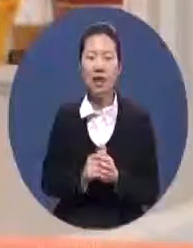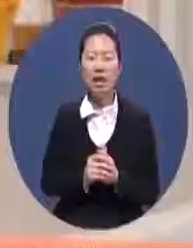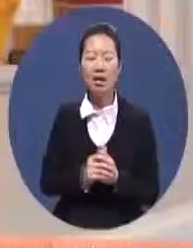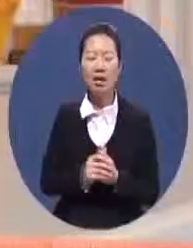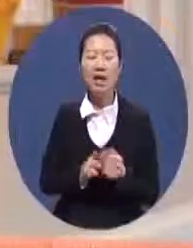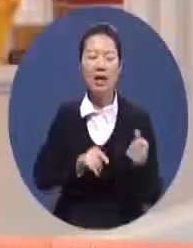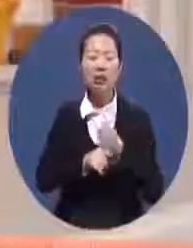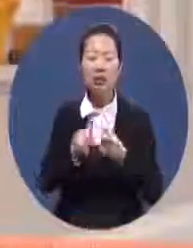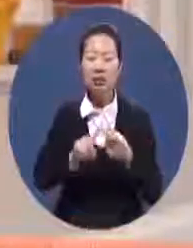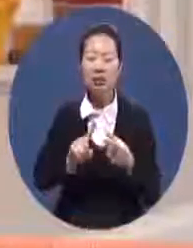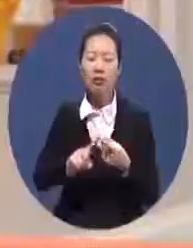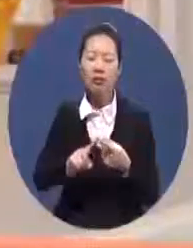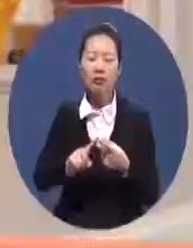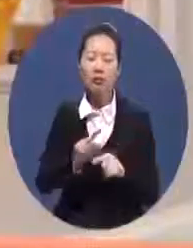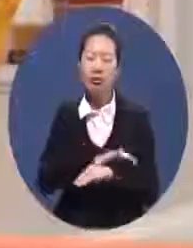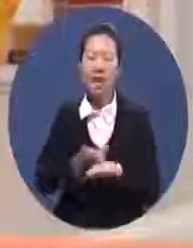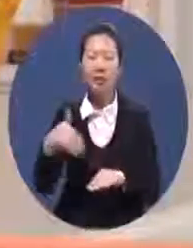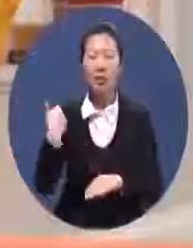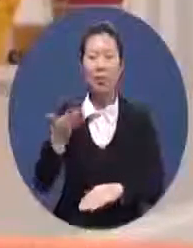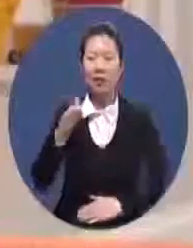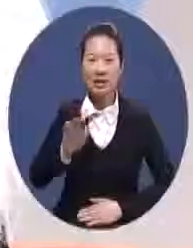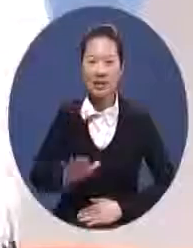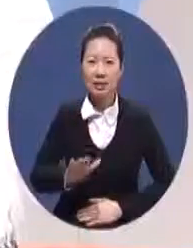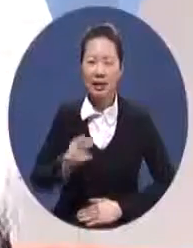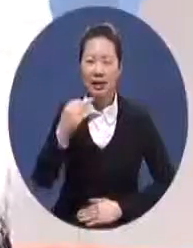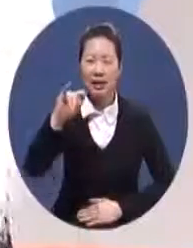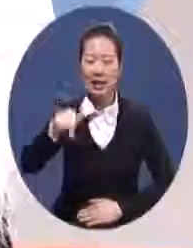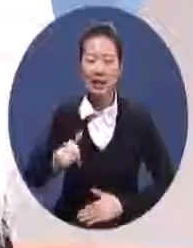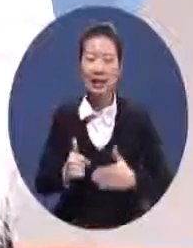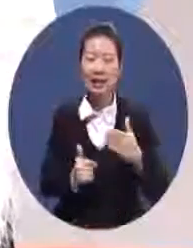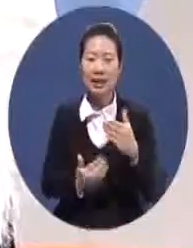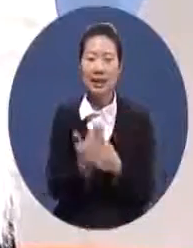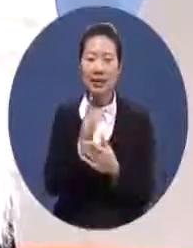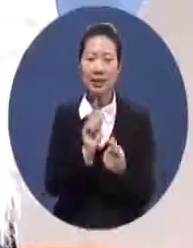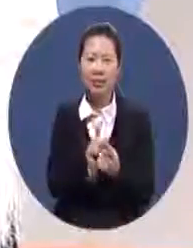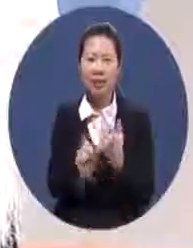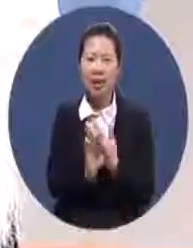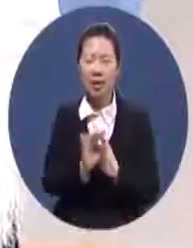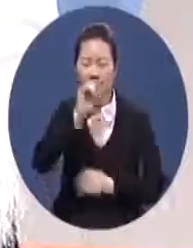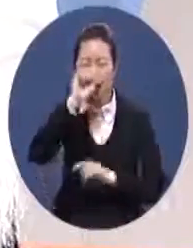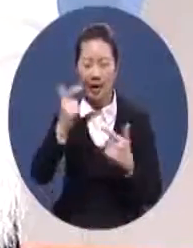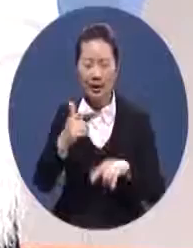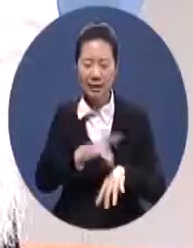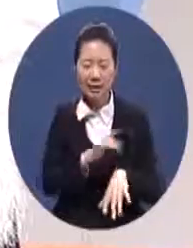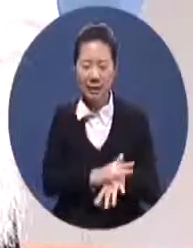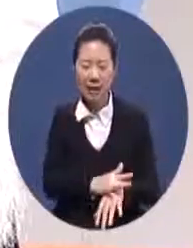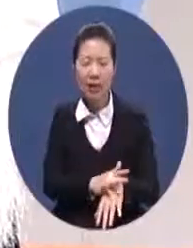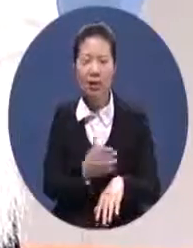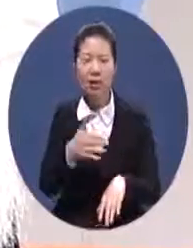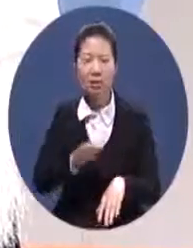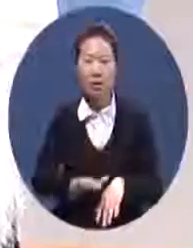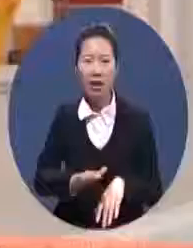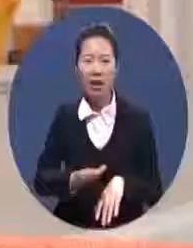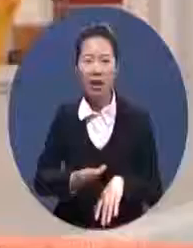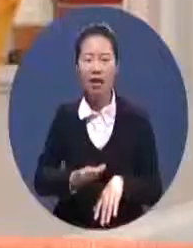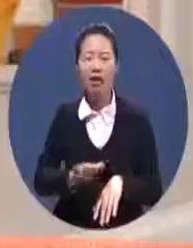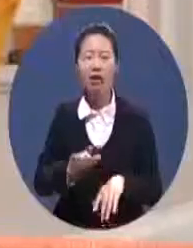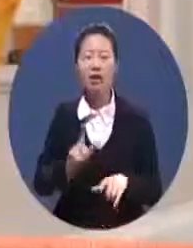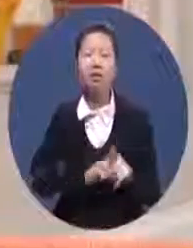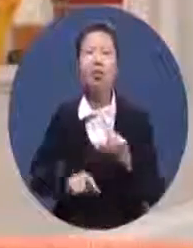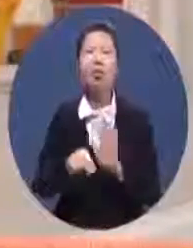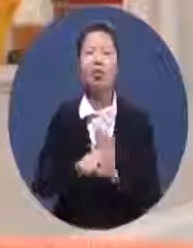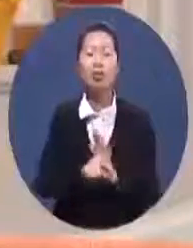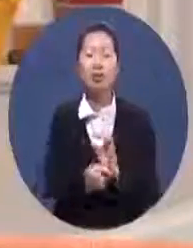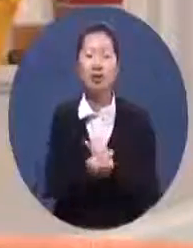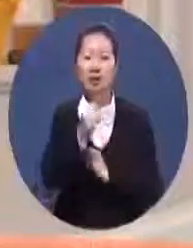이유가 굉장히 많다고 하는데 어머니들이 이제 틱이 나타나면 그걸 잡고 야, 너 이거 안 좋은 습관이야 하지마. 근데 그게 굉장히 안 좋은 영향을 줍니다.